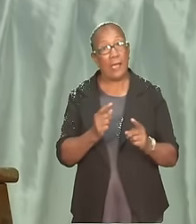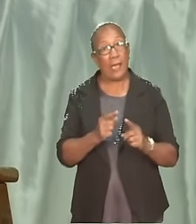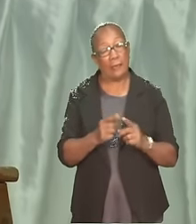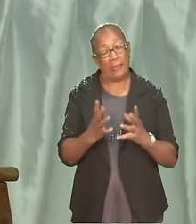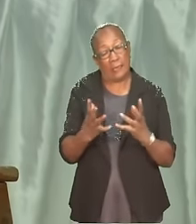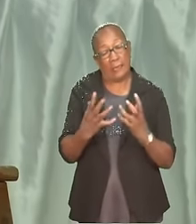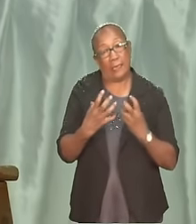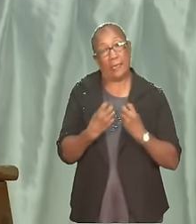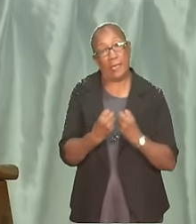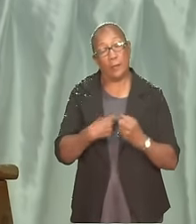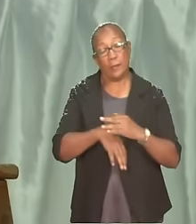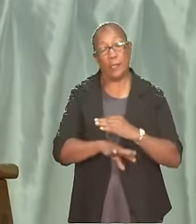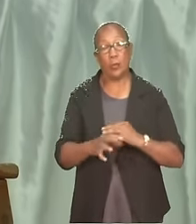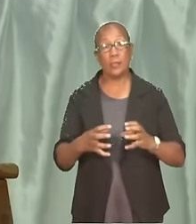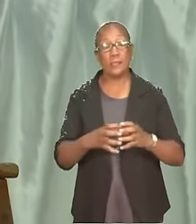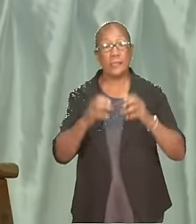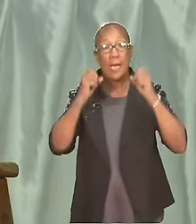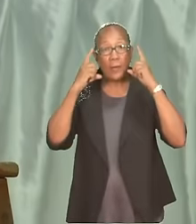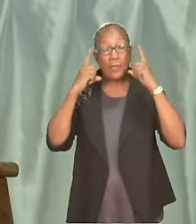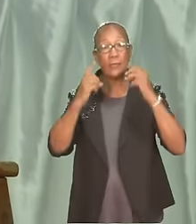ingrijpend in onze samenleving.